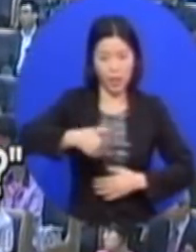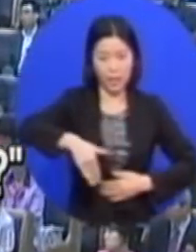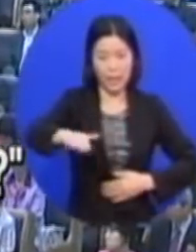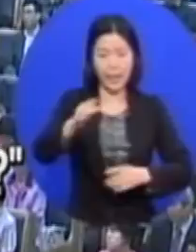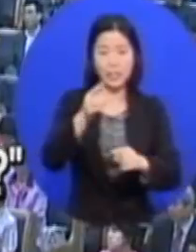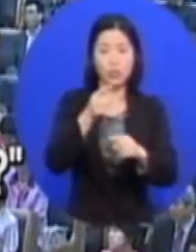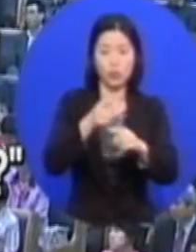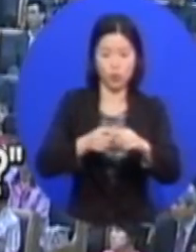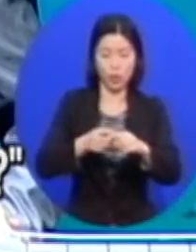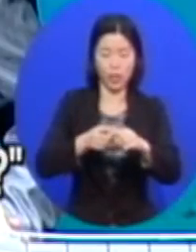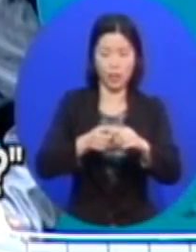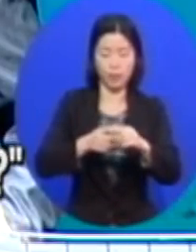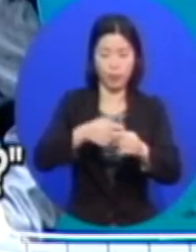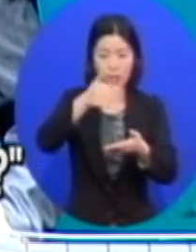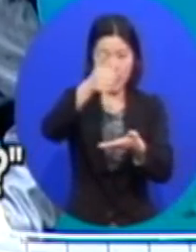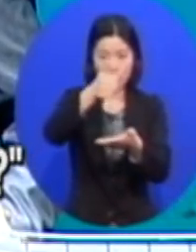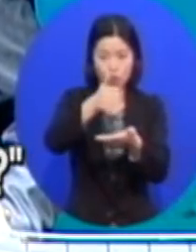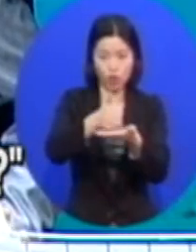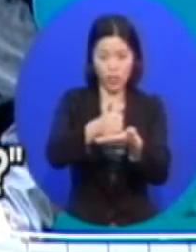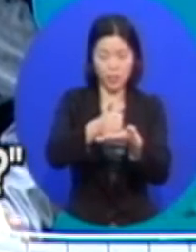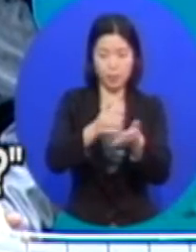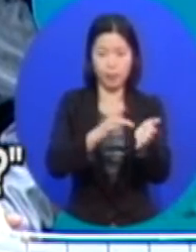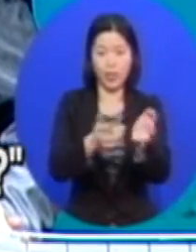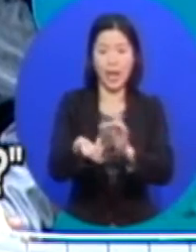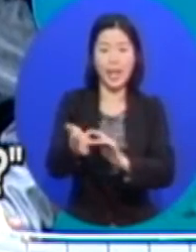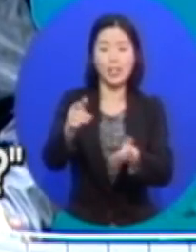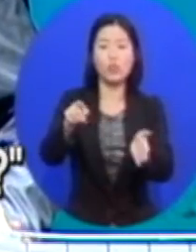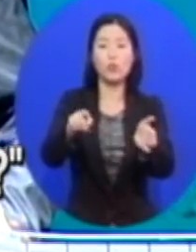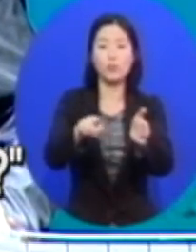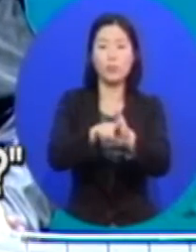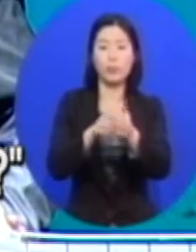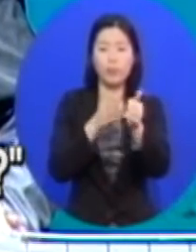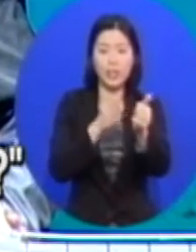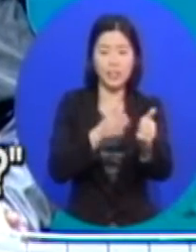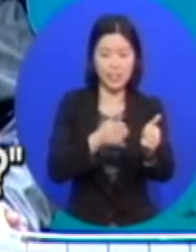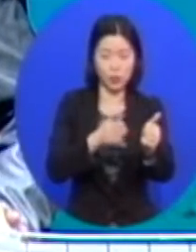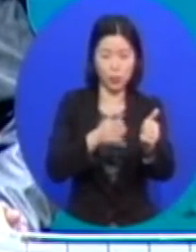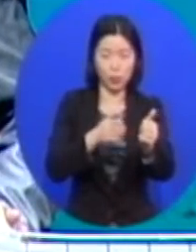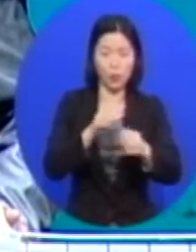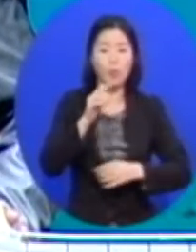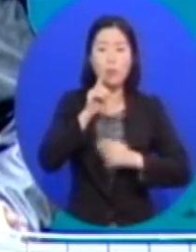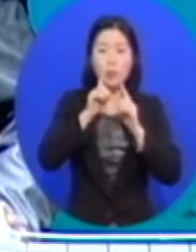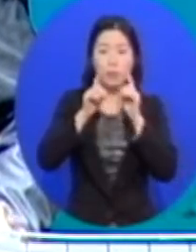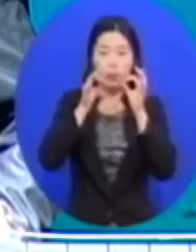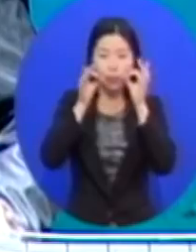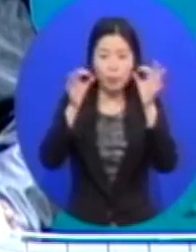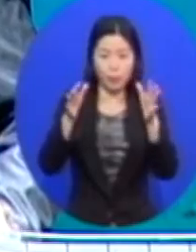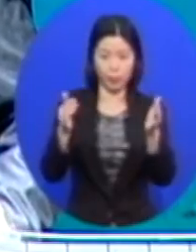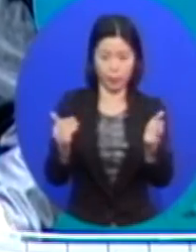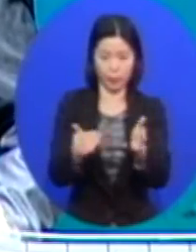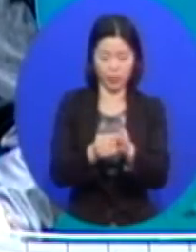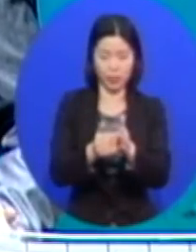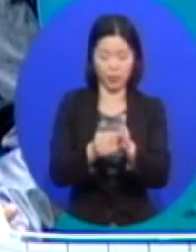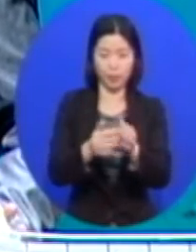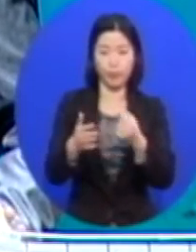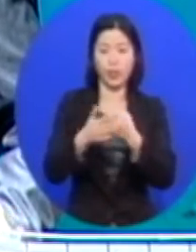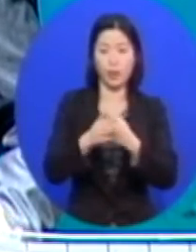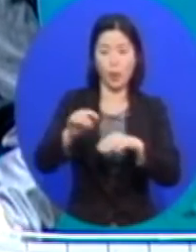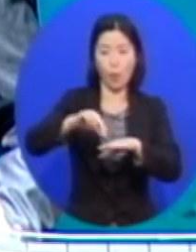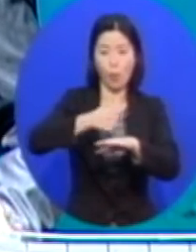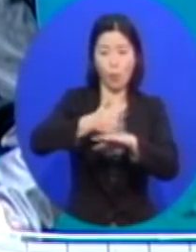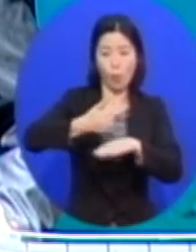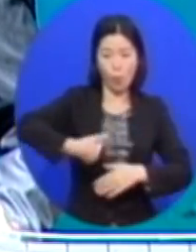아 나으리 예수 미드 시죠 이렇게 전도를 했습니다 이왕 선 되시는 분이